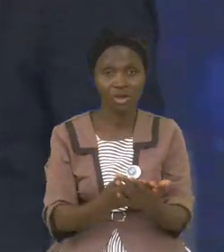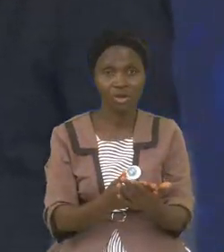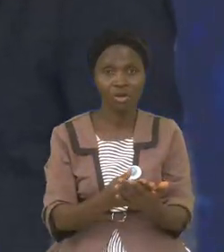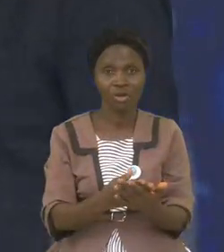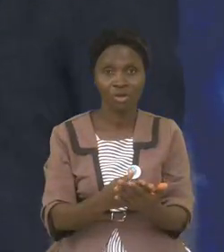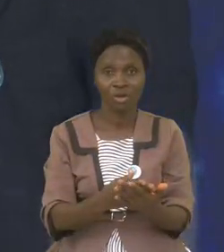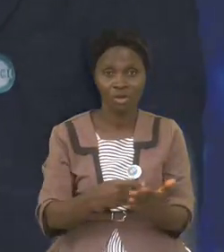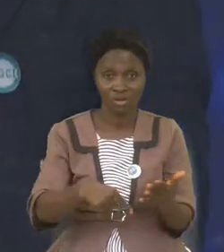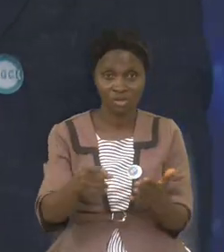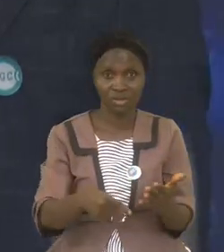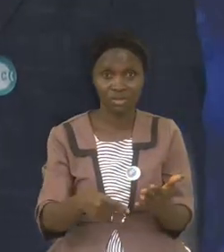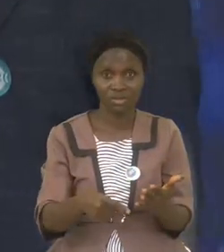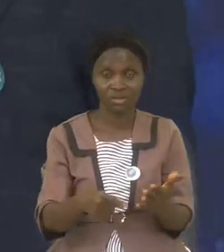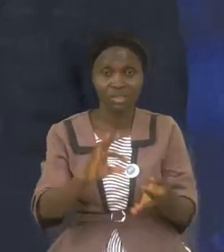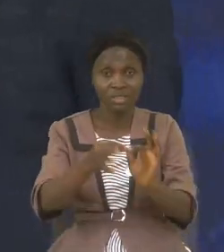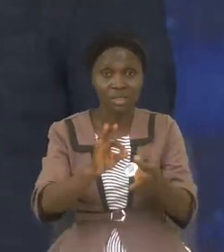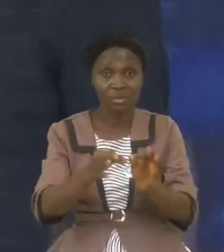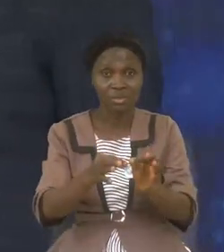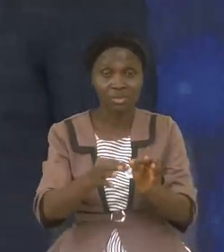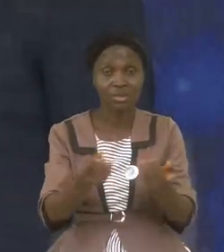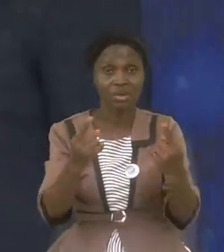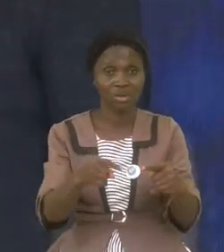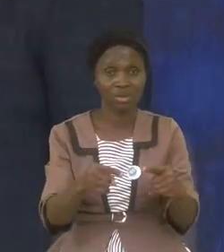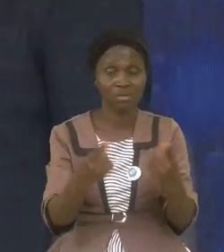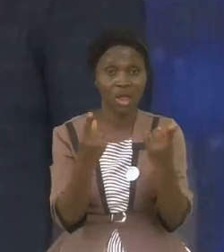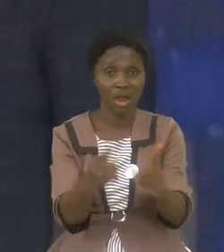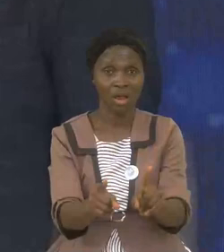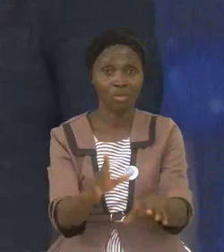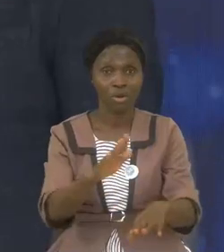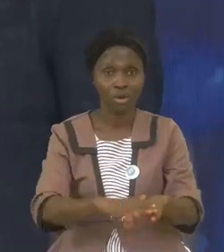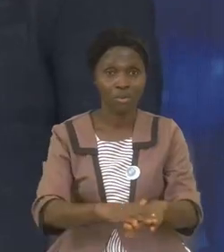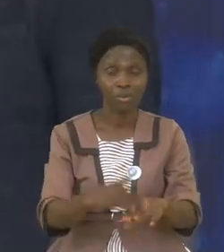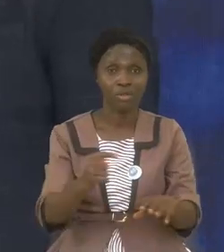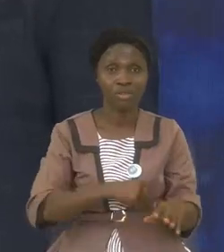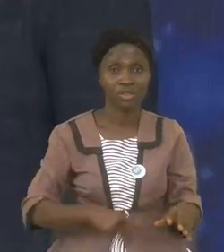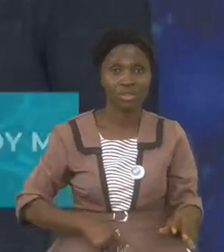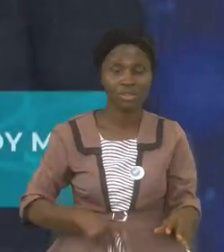Voilà le verset 28, Daniel 4, 28.